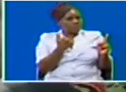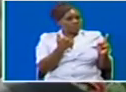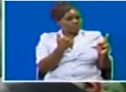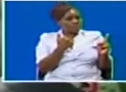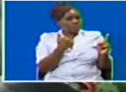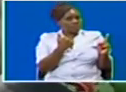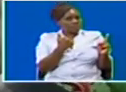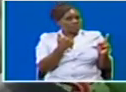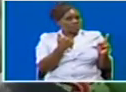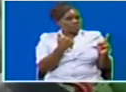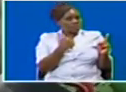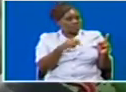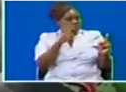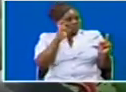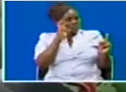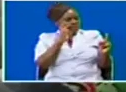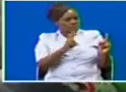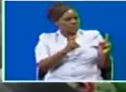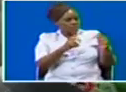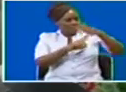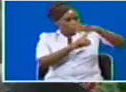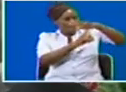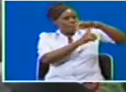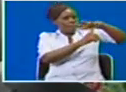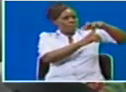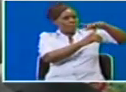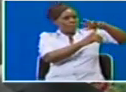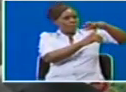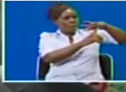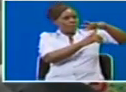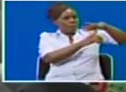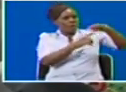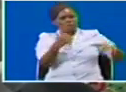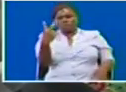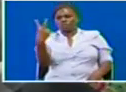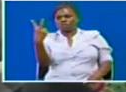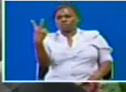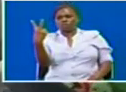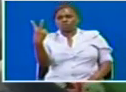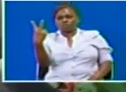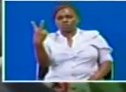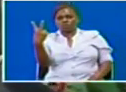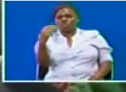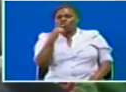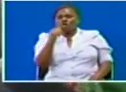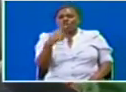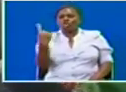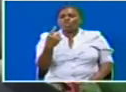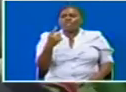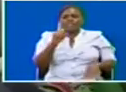kwamba waangalie hizo helicopter ikuwe mbili, na isikuwe tu kama mtu amewawa wanaenda tu